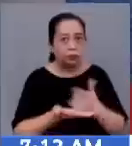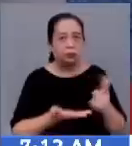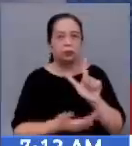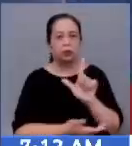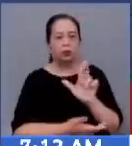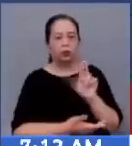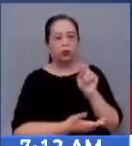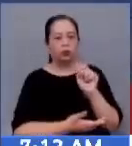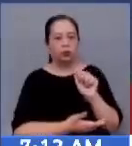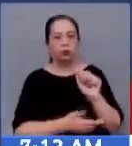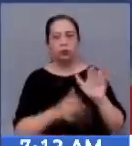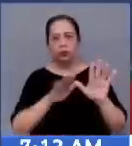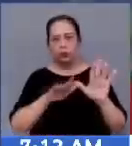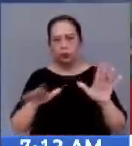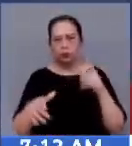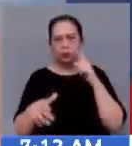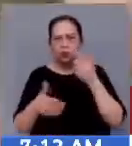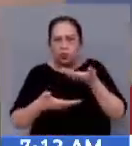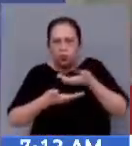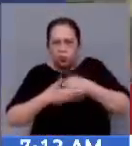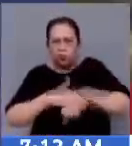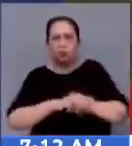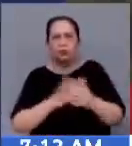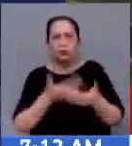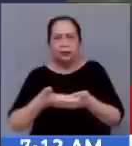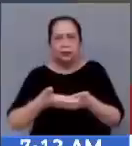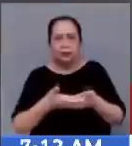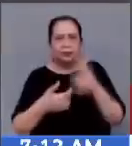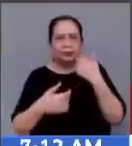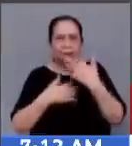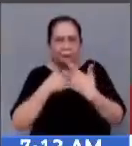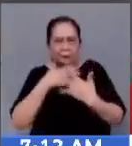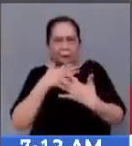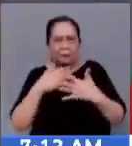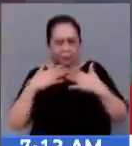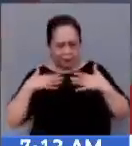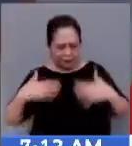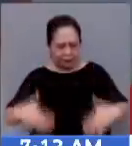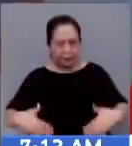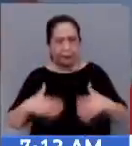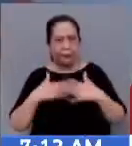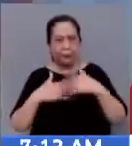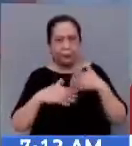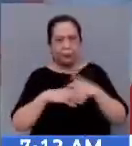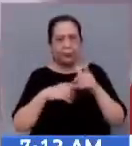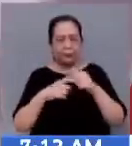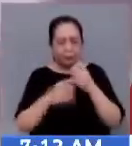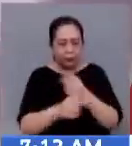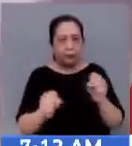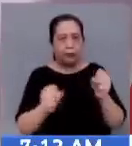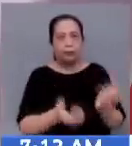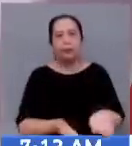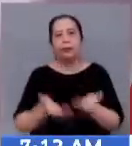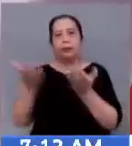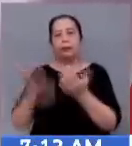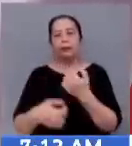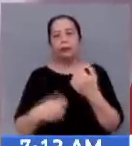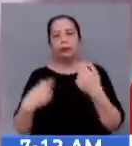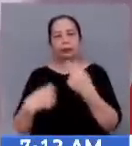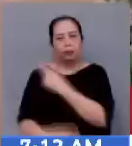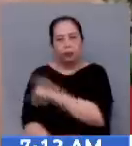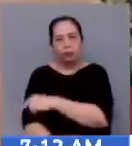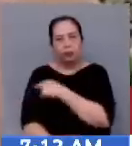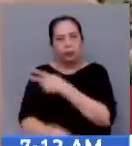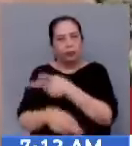pulisya, tila bagong silang ang babaeng sanggol dahil may dugo pa ito sa katawan. Matapos masagip, dinala ito sa ospital at ngayon nasa pangangalaga na ng